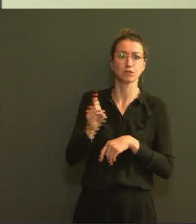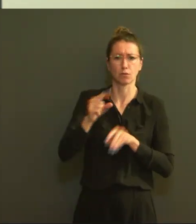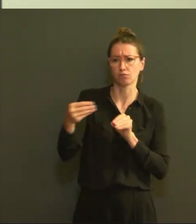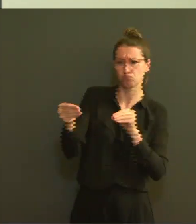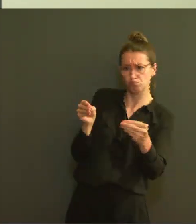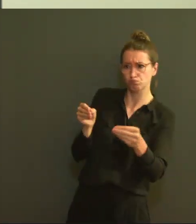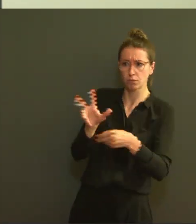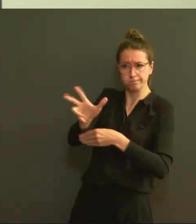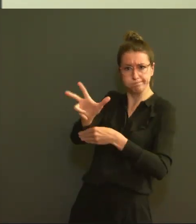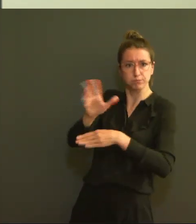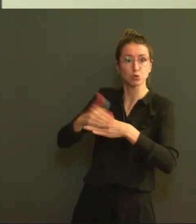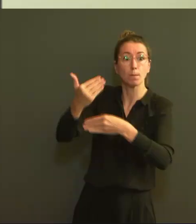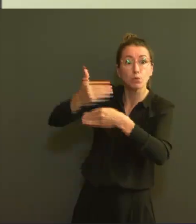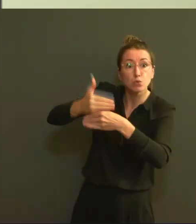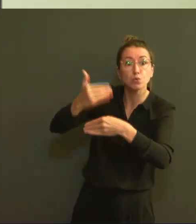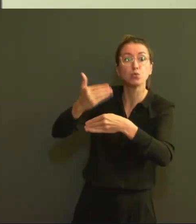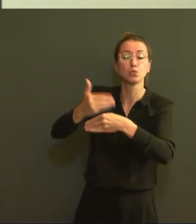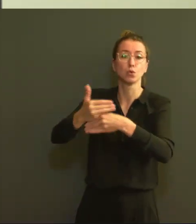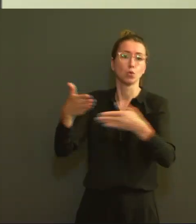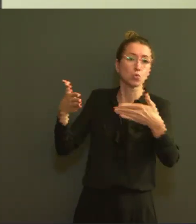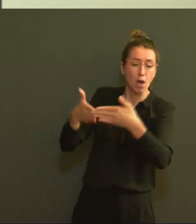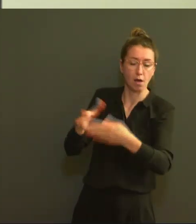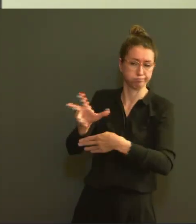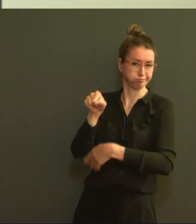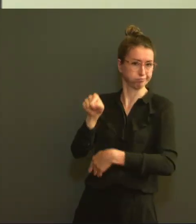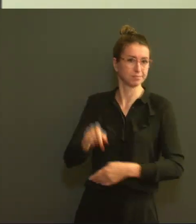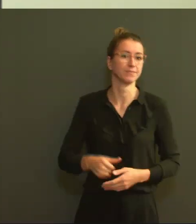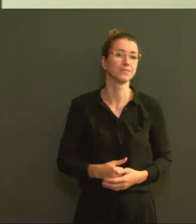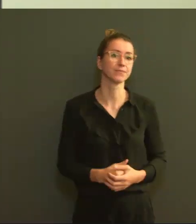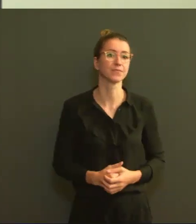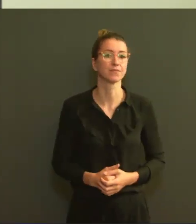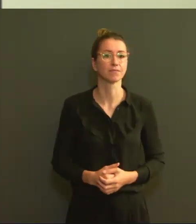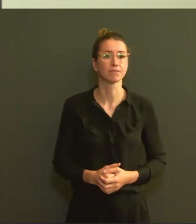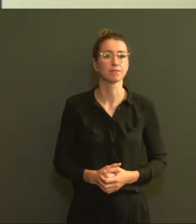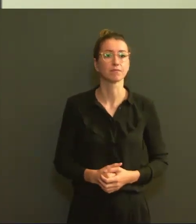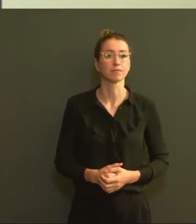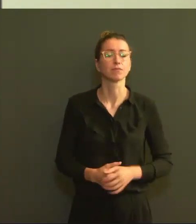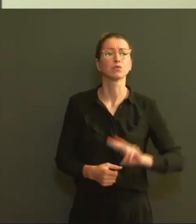Le deuxième point sur lequel on voulait revenir est le taux de reproduction.